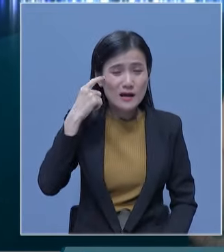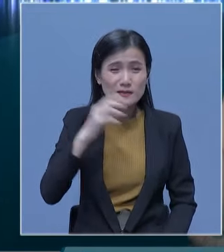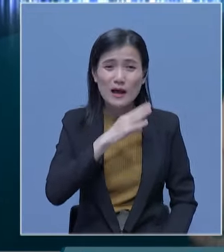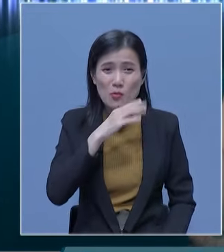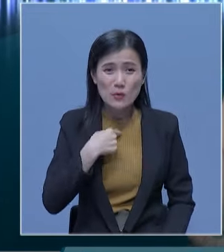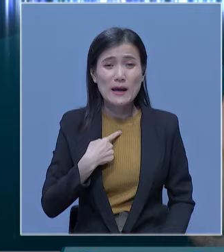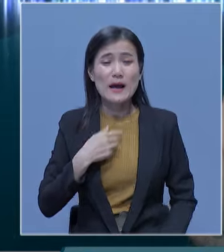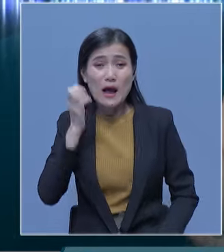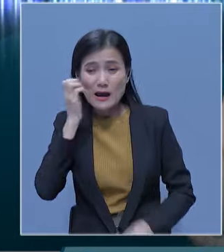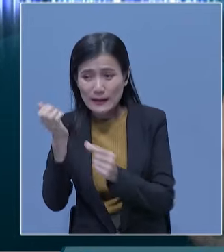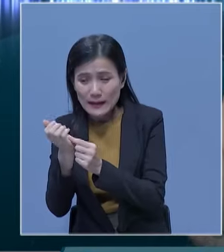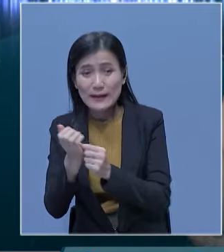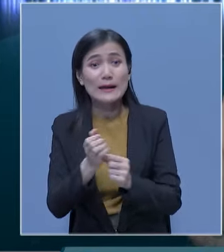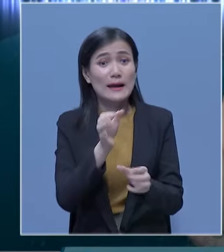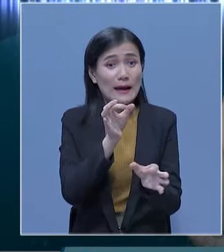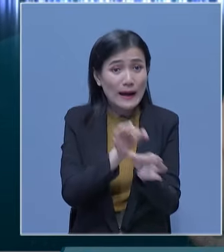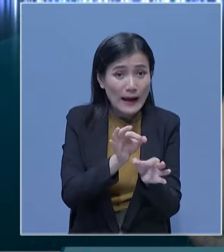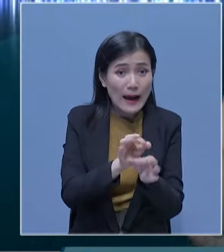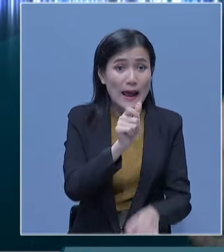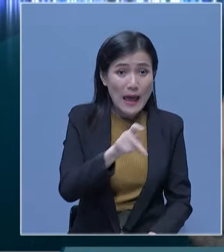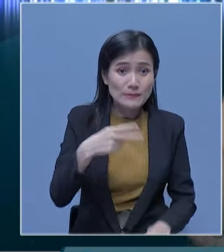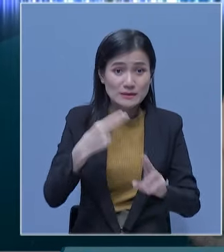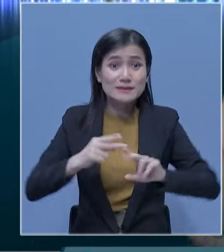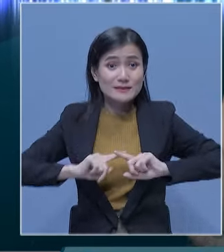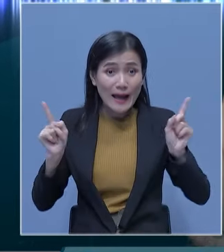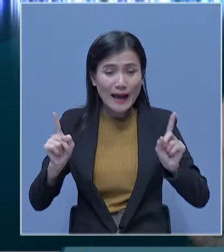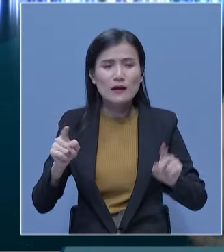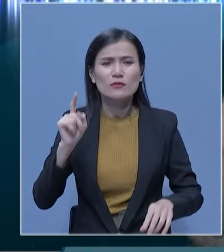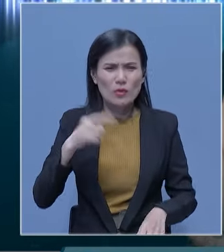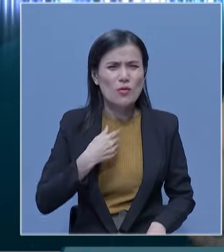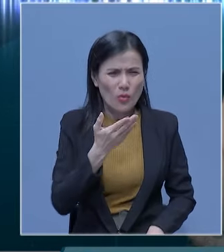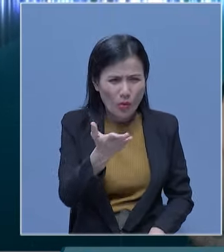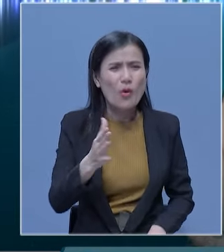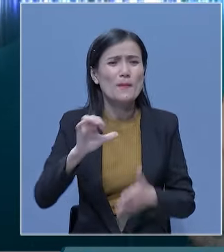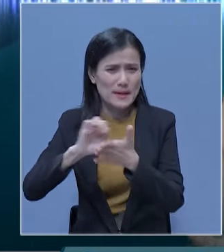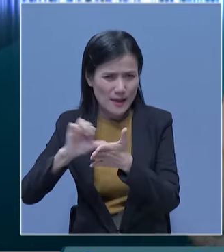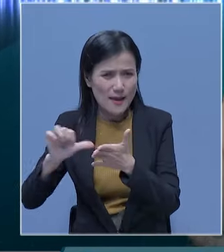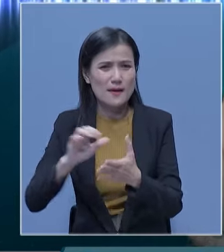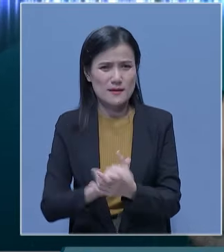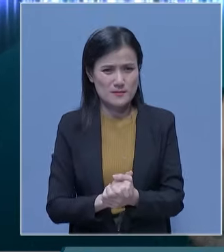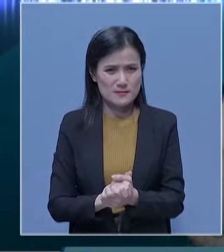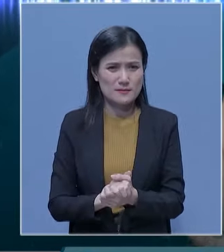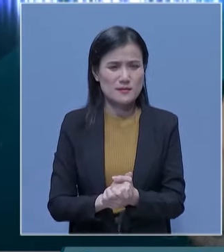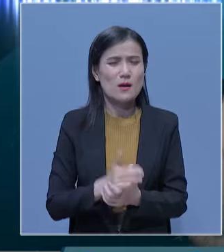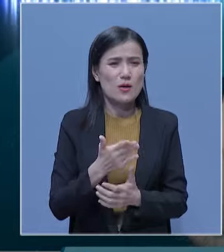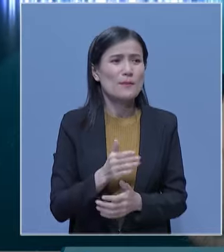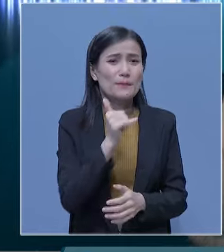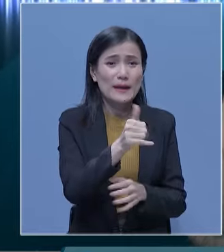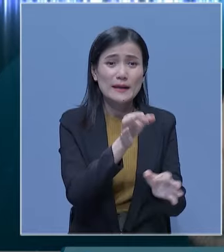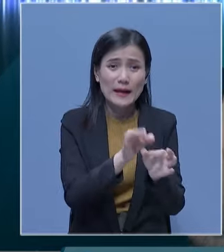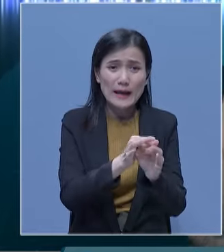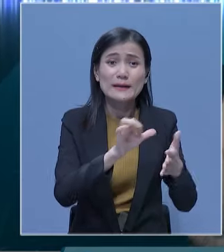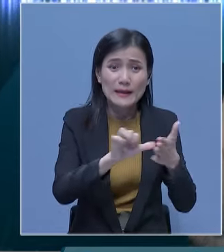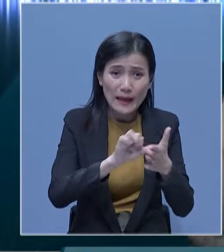แจ้งธนาคารเขาก็จะบันทึกเหตุผลแล้วก็ลงในรายการว่าเป็นเงื่อนไขที่อนุญาตให้ได้แต่ถ้าเกิดใคร